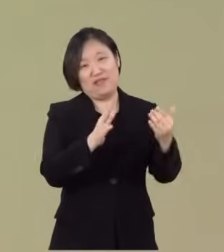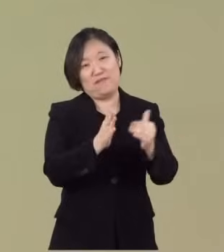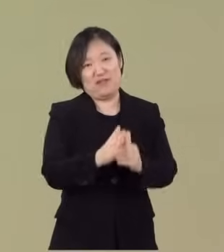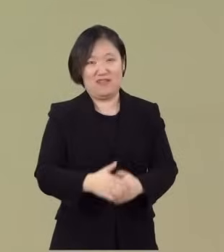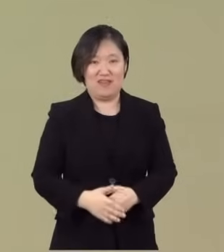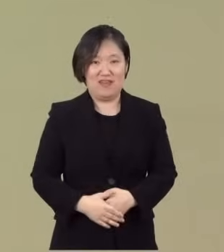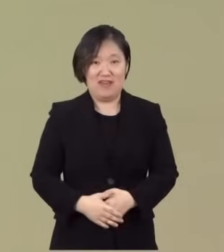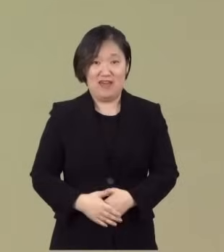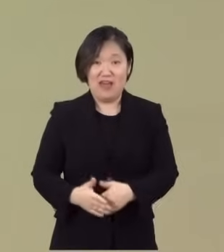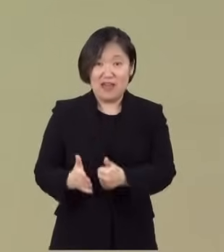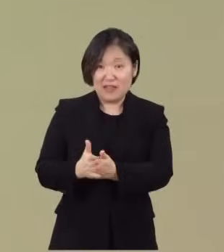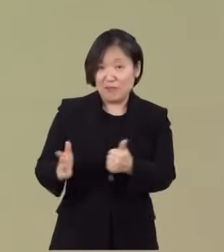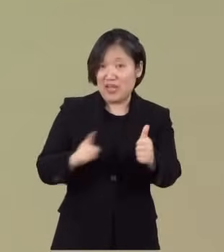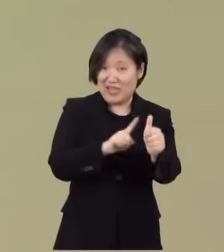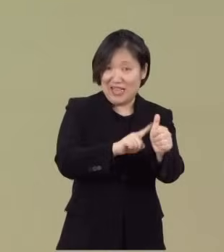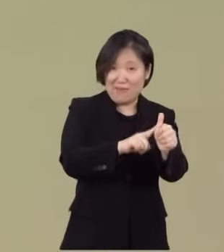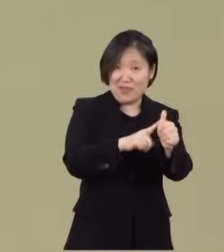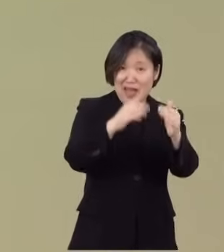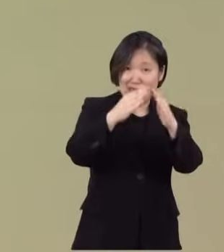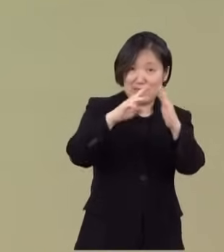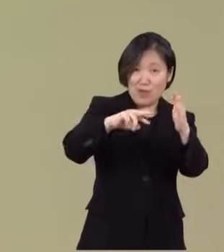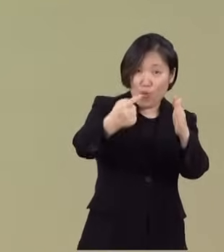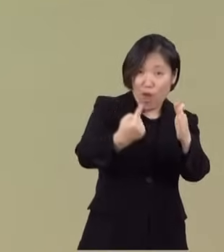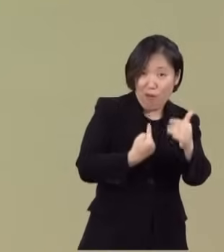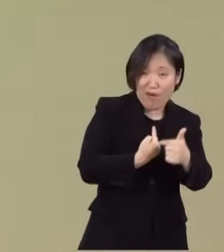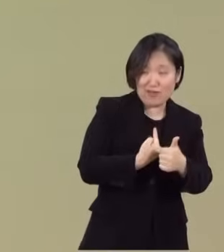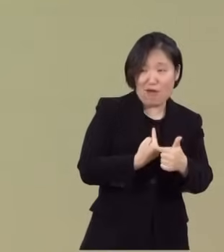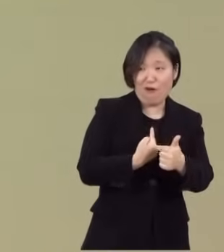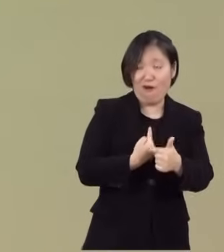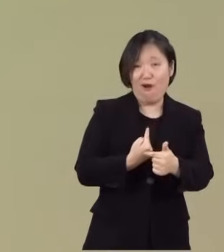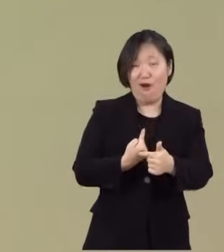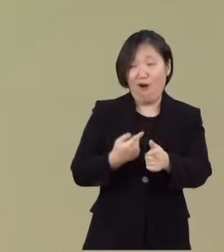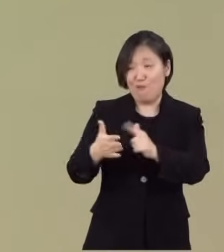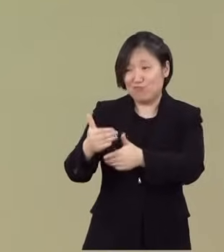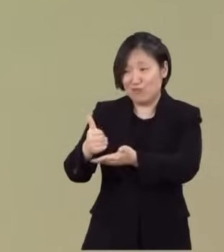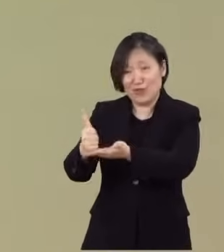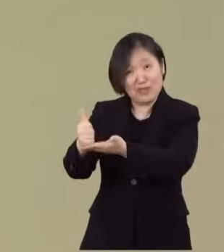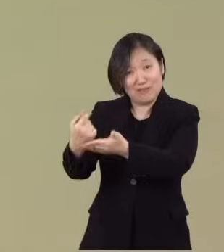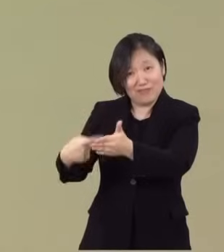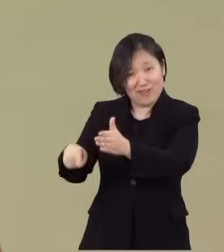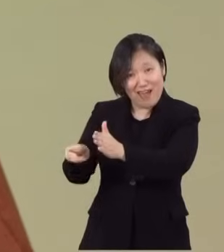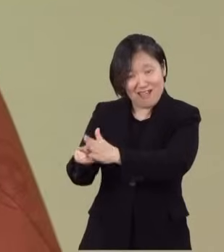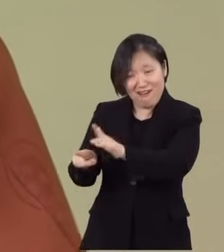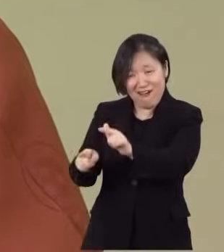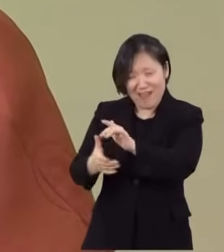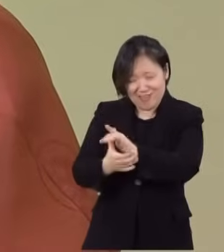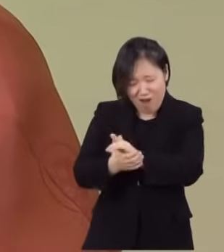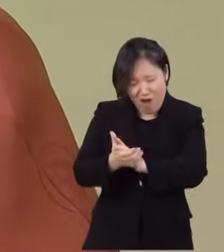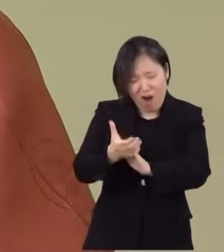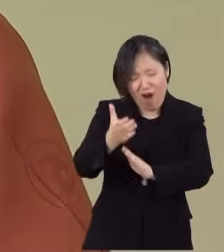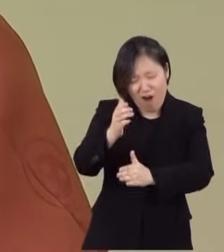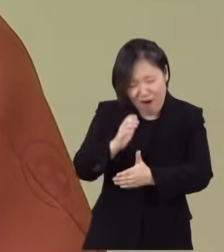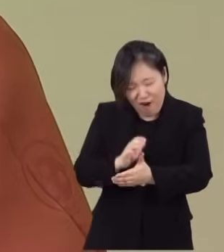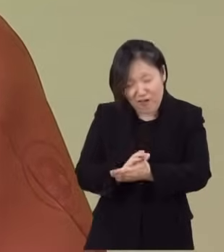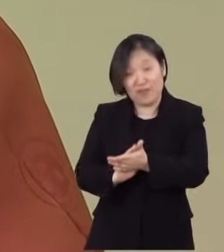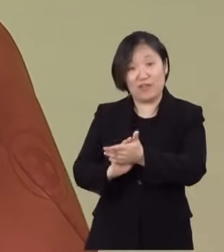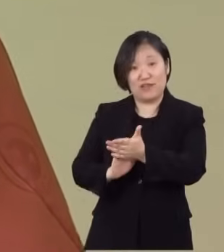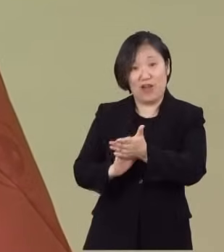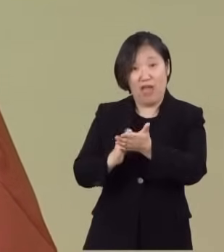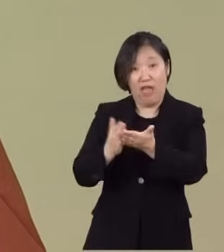돌아와서 아주 정성스럽게 공양 준비를 한 뒤에 신부름 꿈을